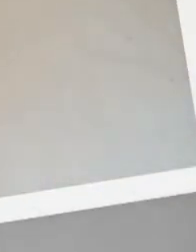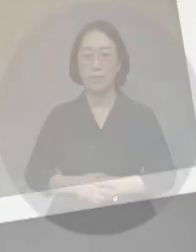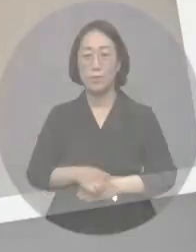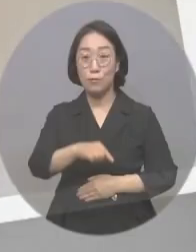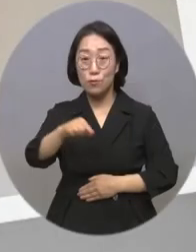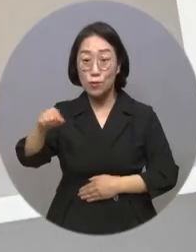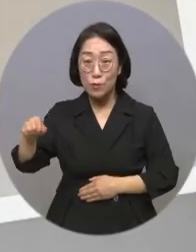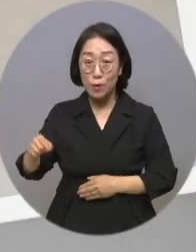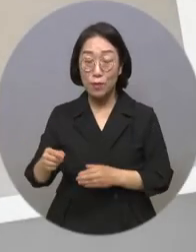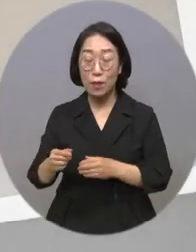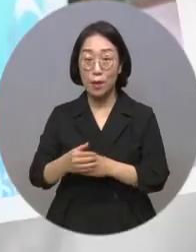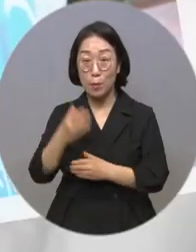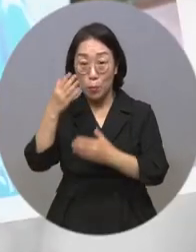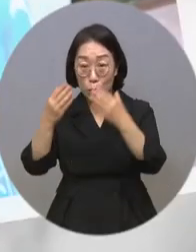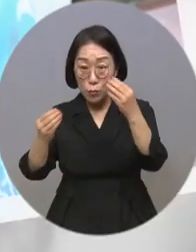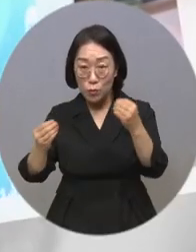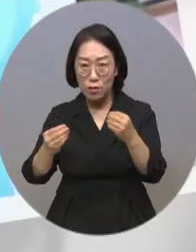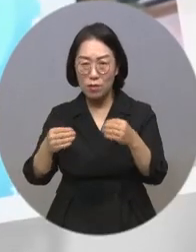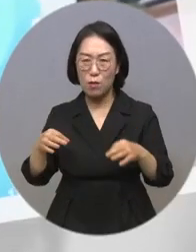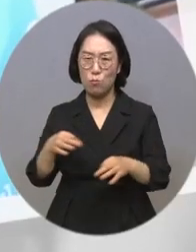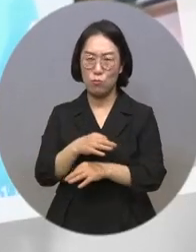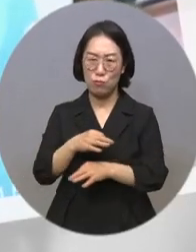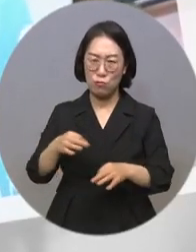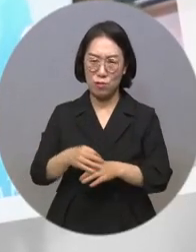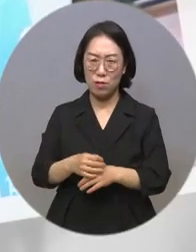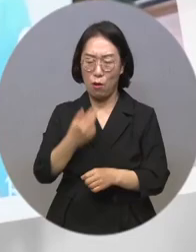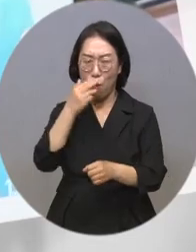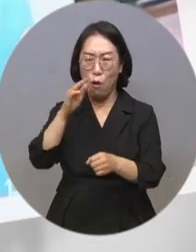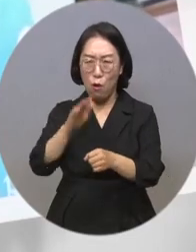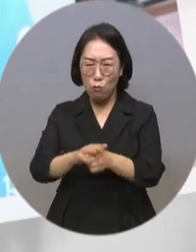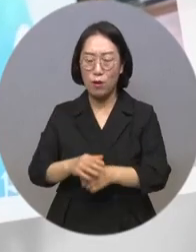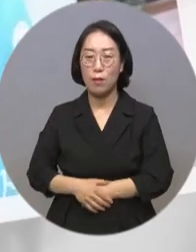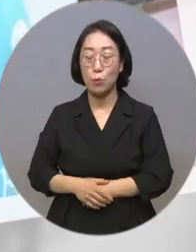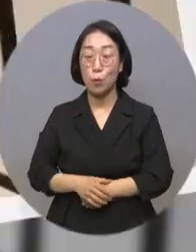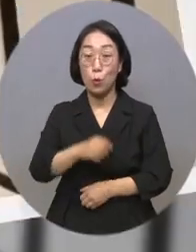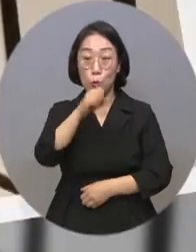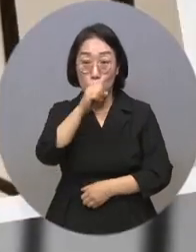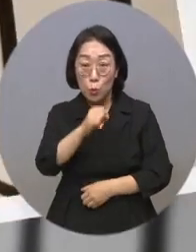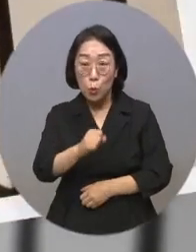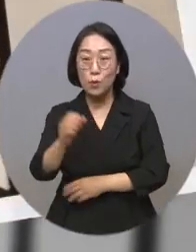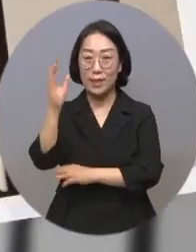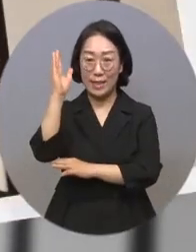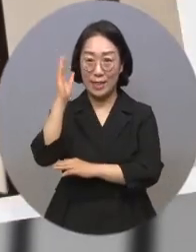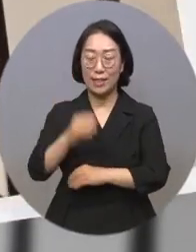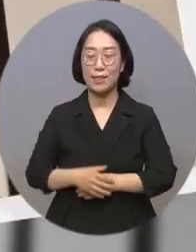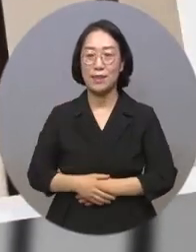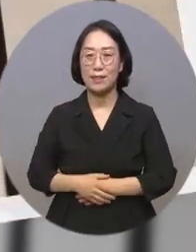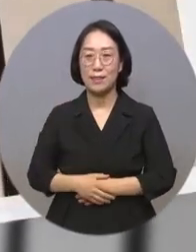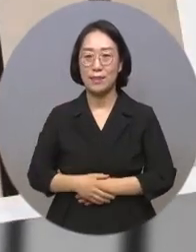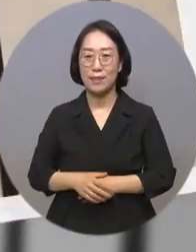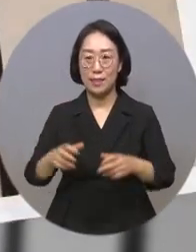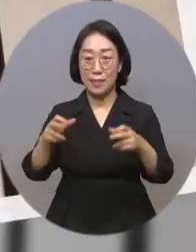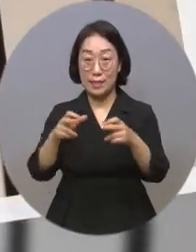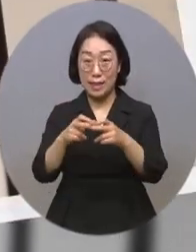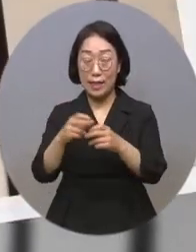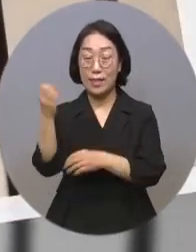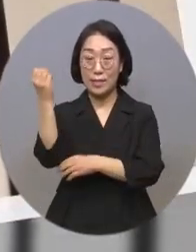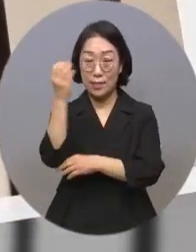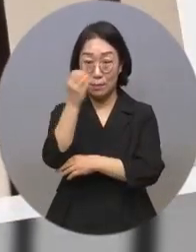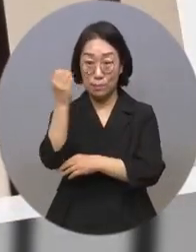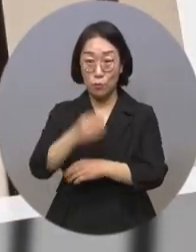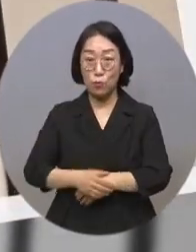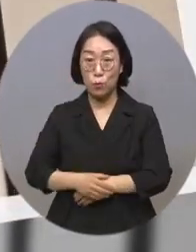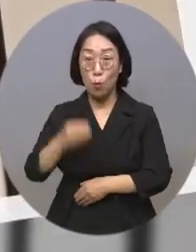우리 주변에서 일어나는 불공정한 사례부터 억울한 사연, 따뜻한 미담까지 장애인신문과